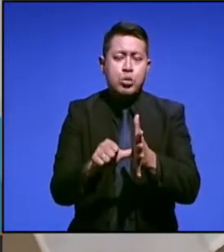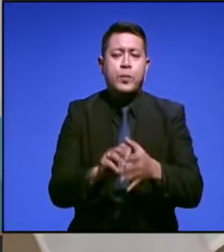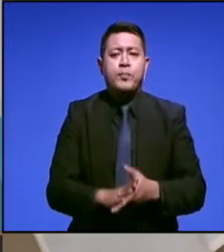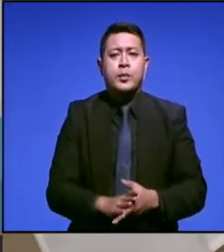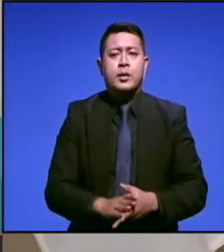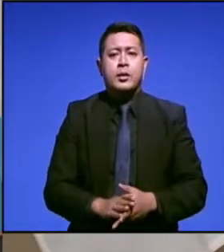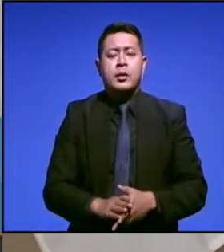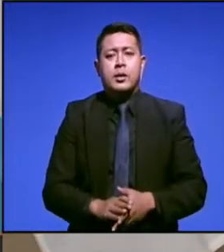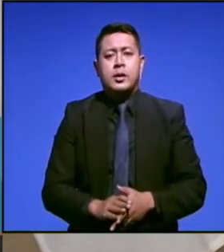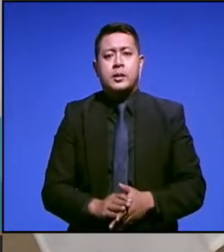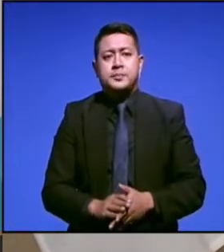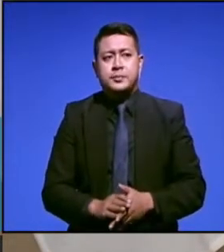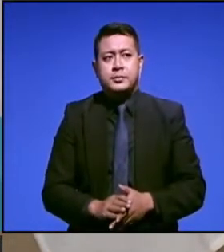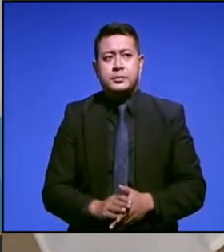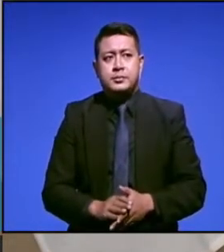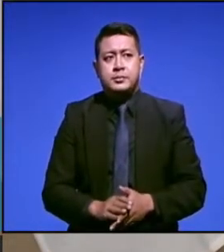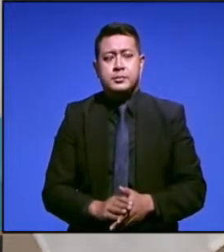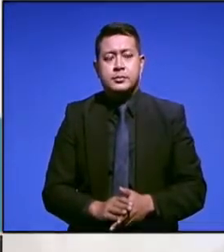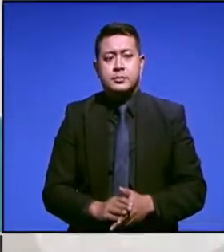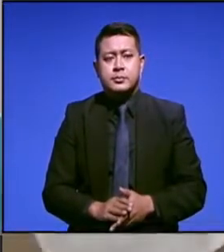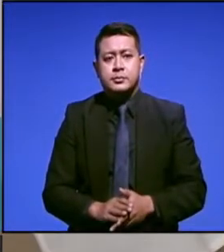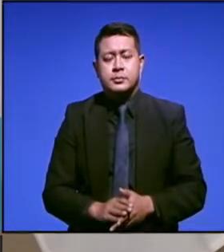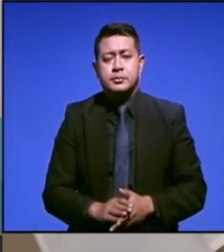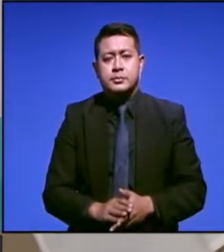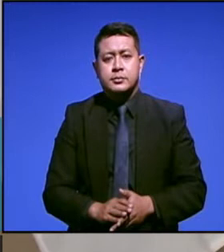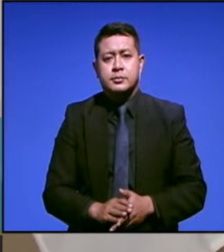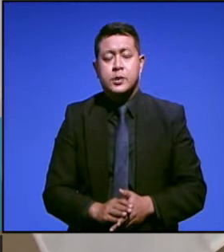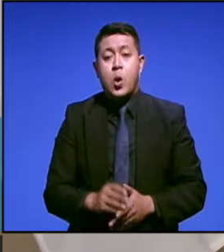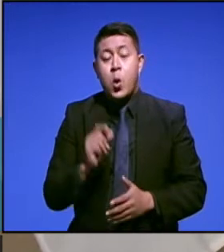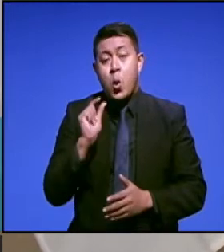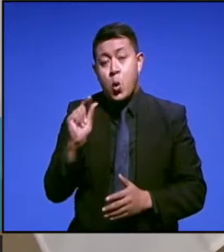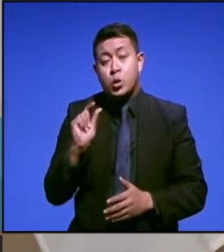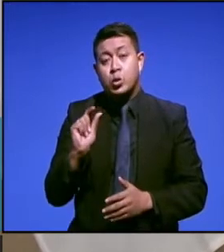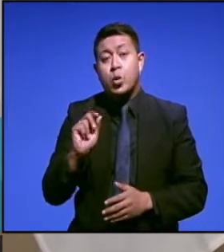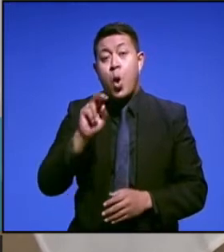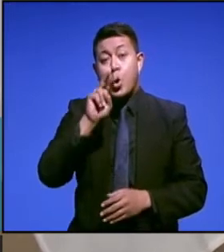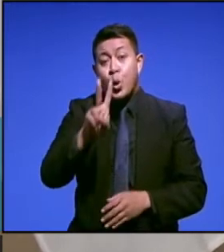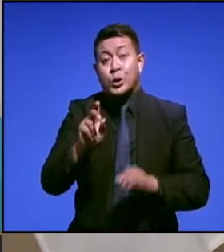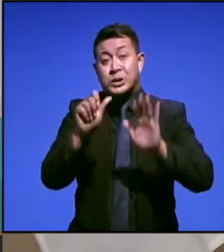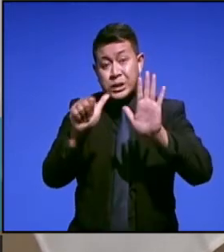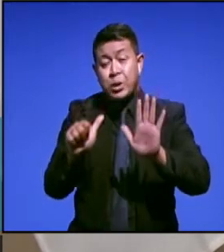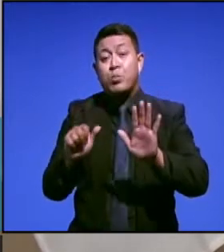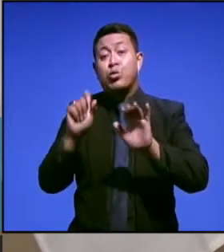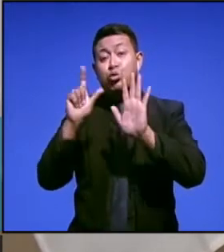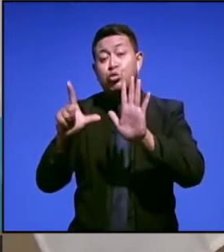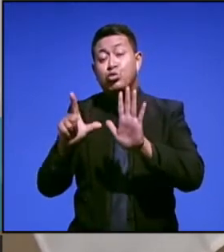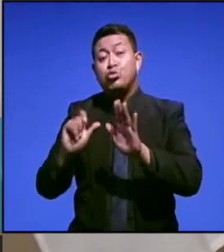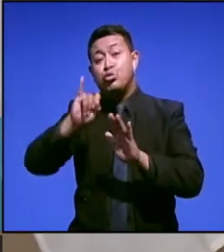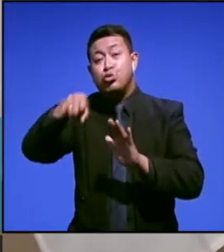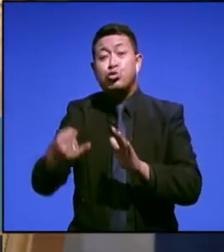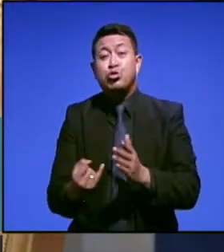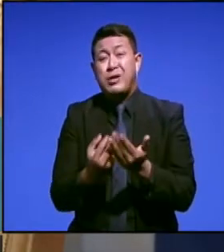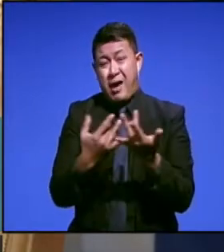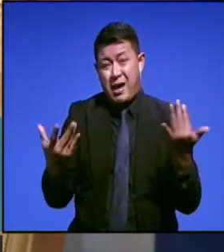Langkah apapun yang ekstraordinari akan saya lakukan. Untuk 267 juta rakyat kita, untuk